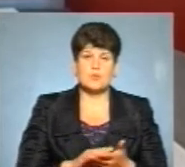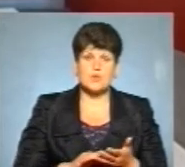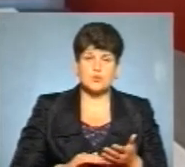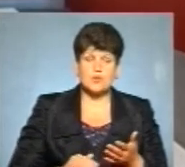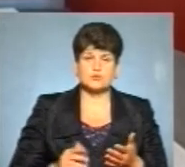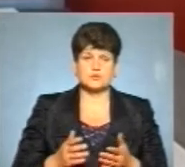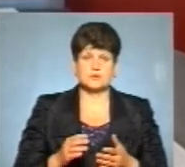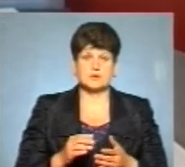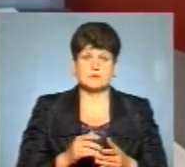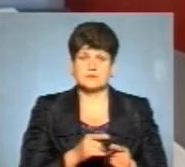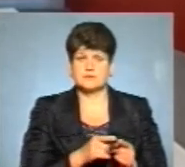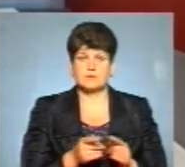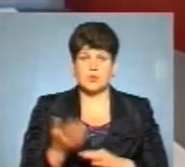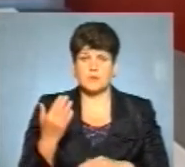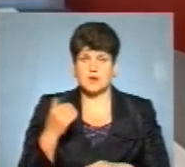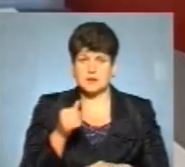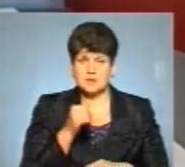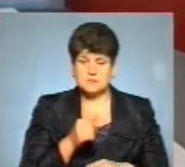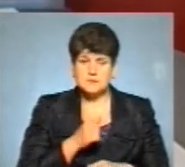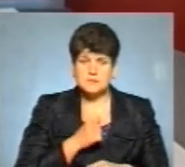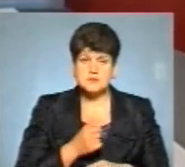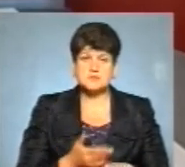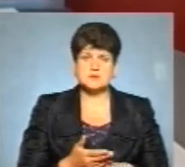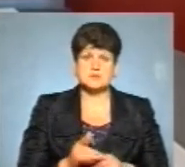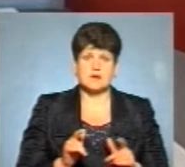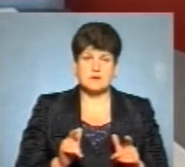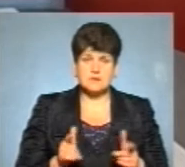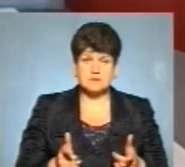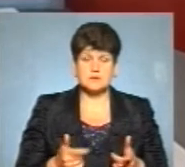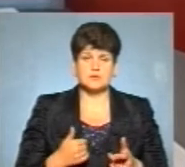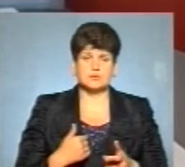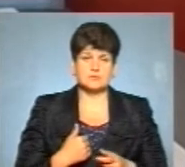впродовж цих попередніх місяців карантину. Ми